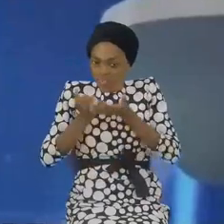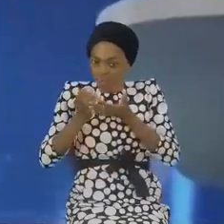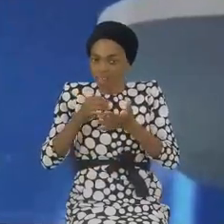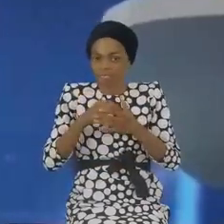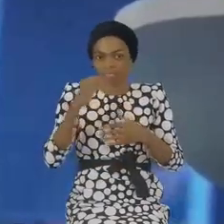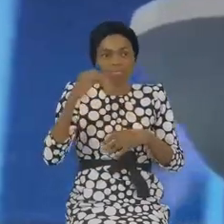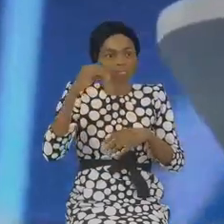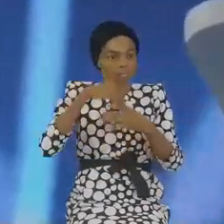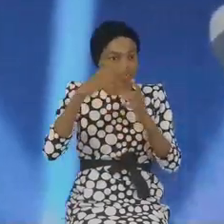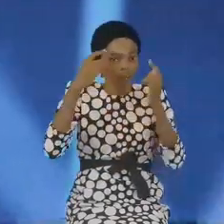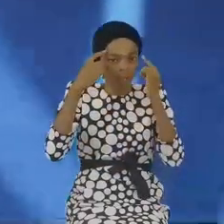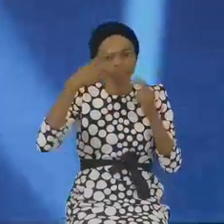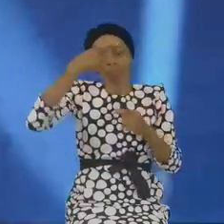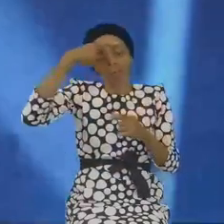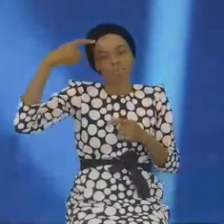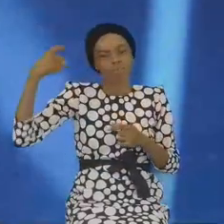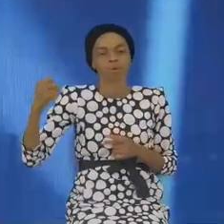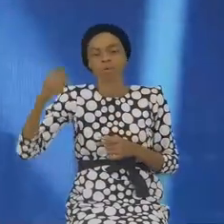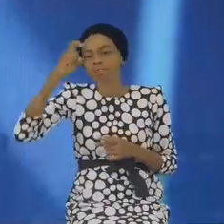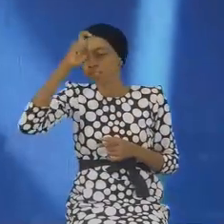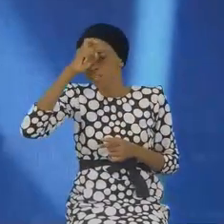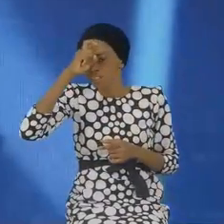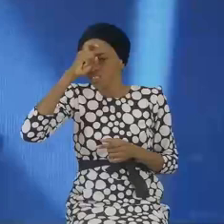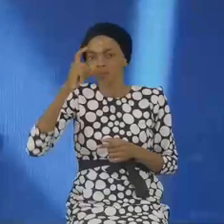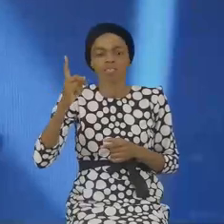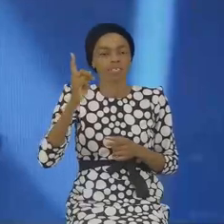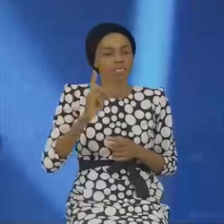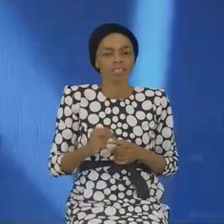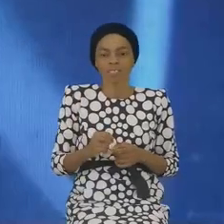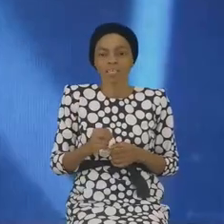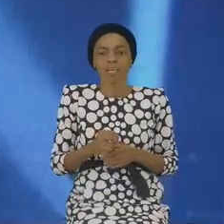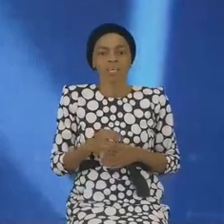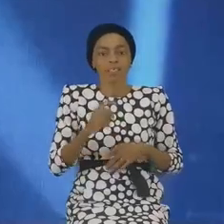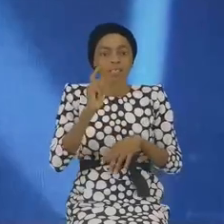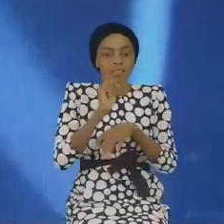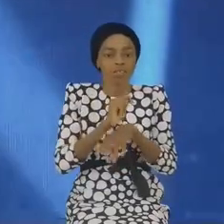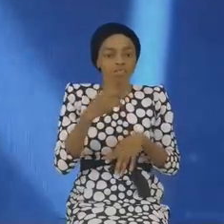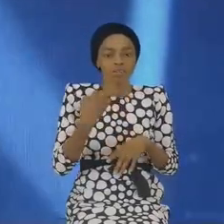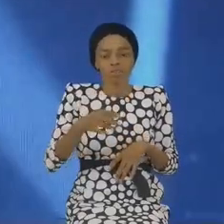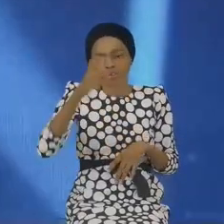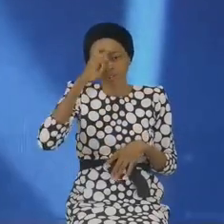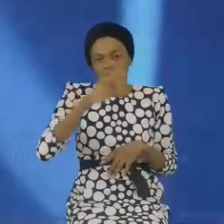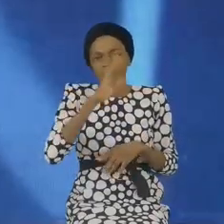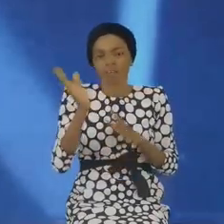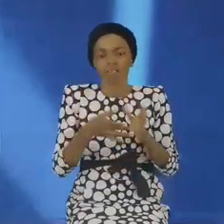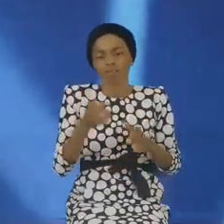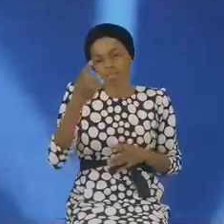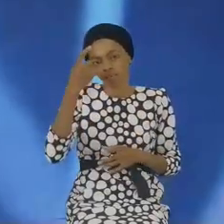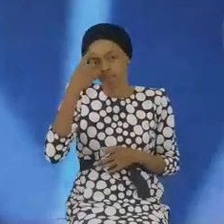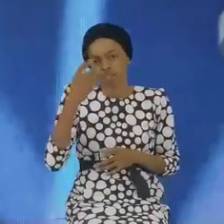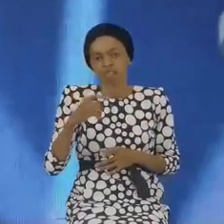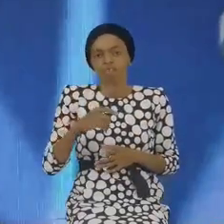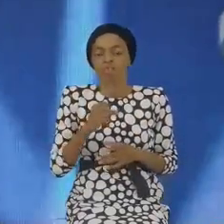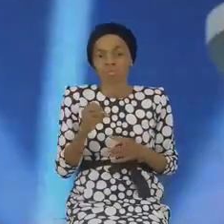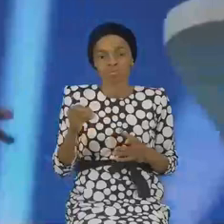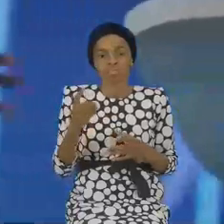les choses d'Égypte qui étaient dans leur esprit. Les pollutions d'Égypte n'avaient jamais quitté leur esprit. C'est comme ça qu'ils ont souillé mon pays et